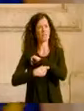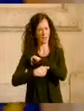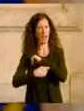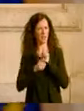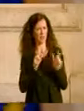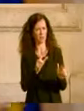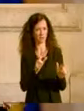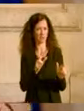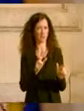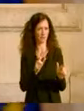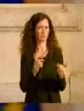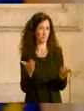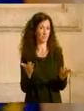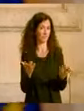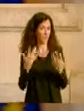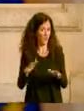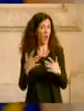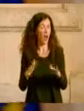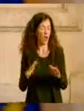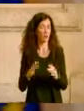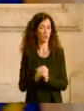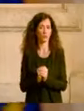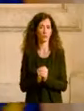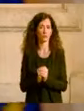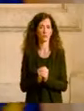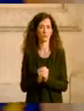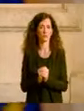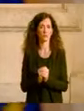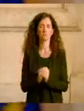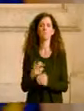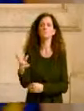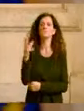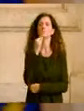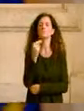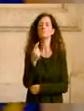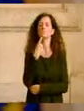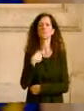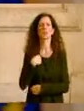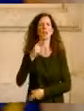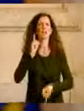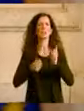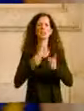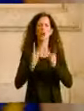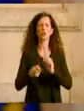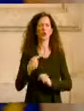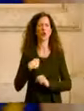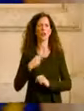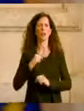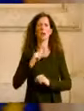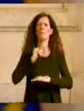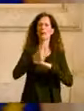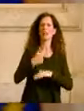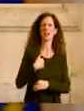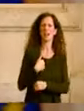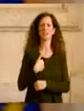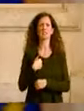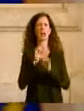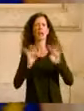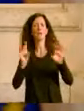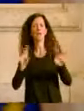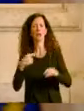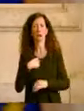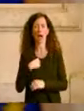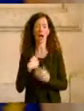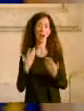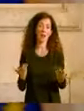restrittive. Sono stato tacciato di essere dittatore, paternalista, di essere illiberale, quindi mi sembra che la